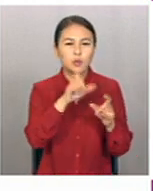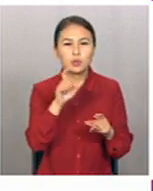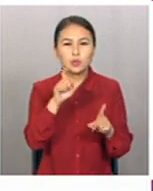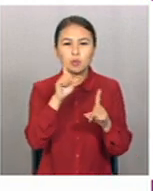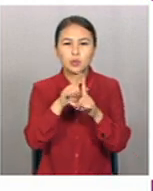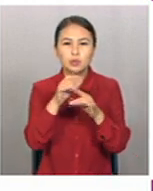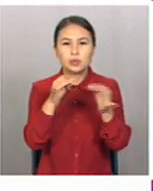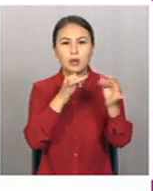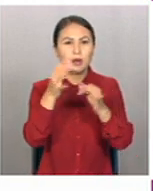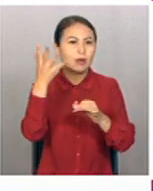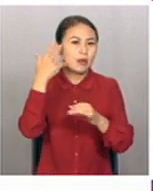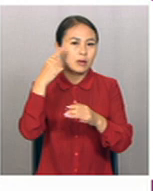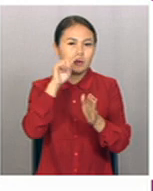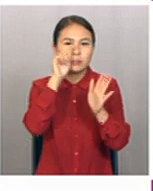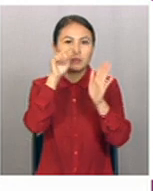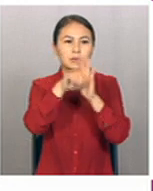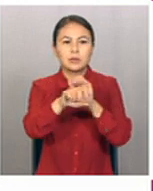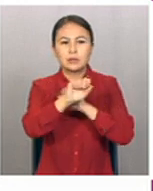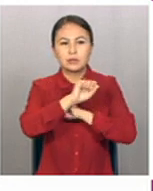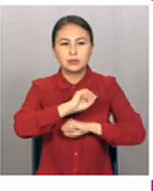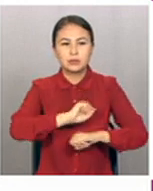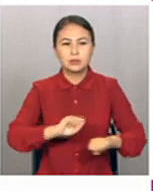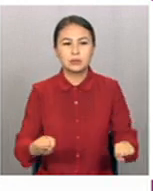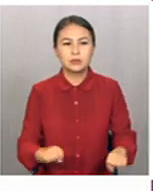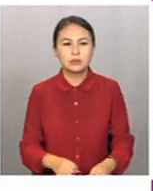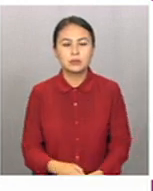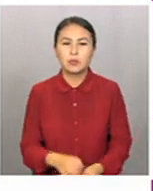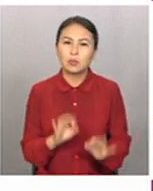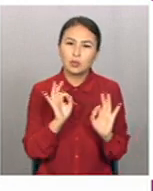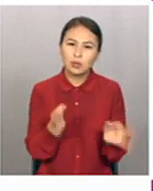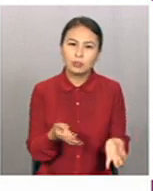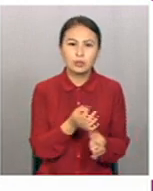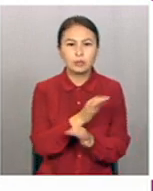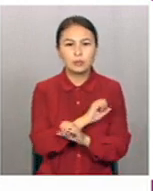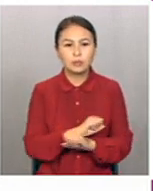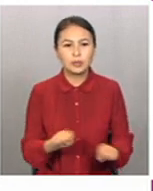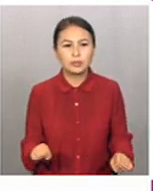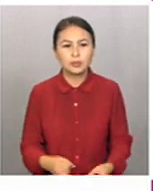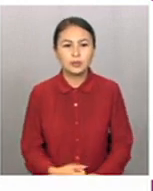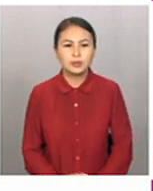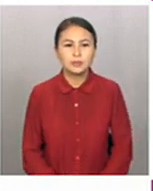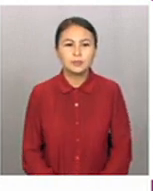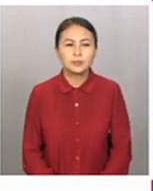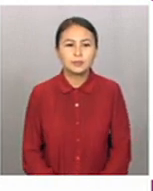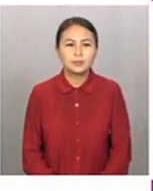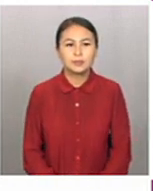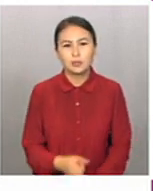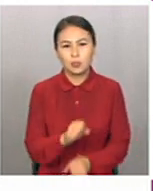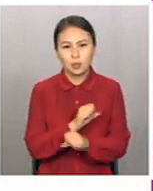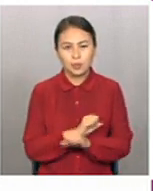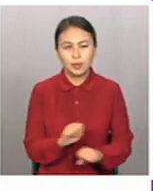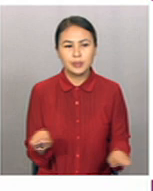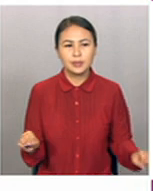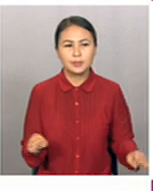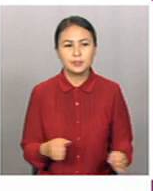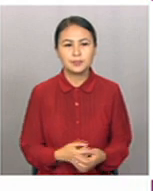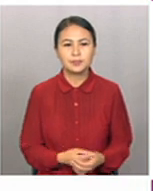болмайды. Сөзін бөлуге бола ма, болмай ма? Әрине, болмайды